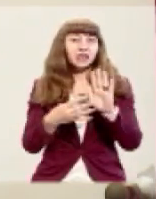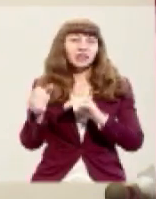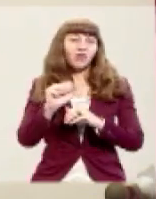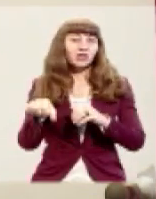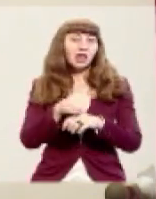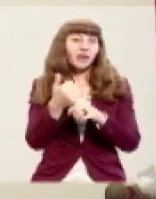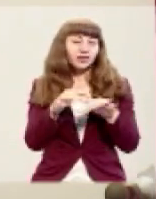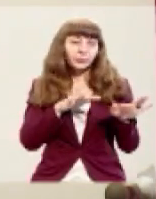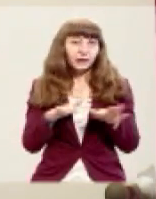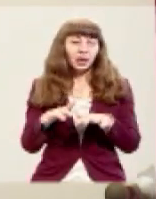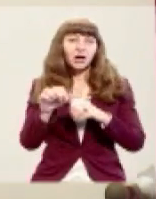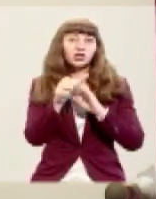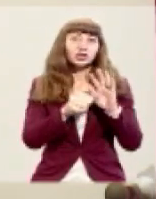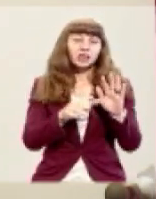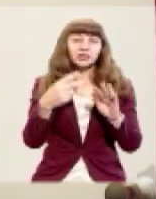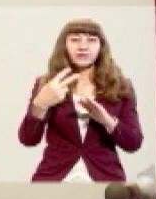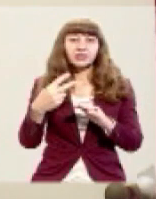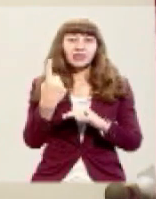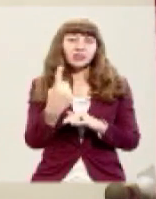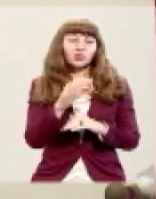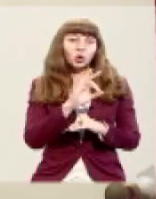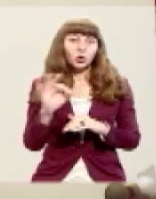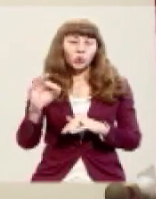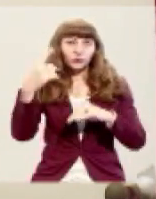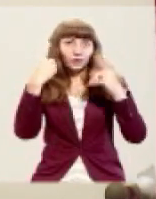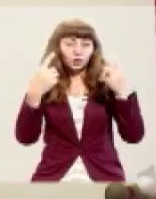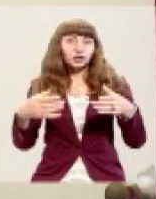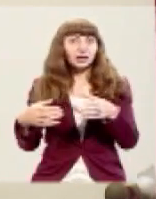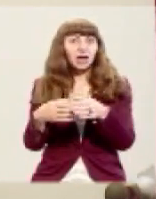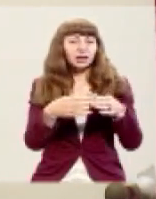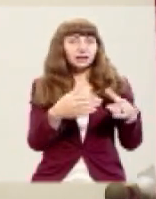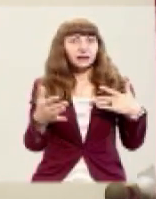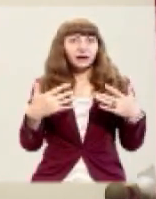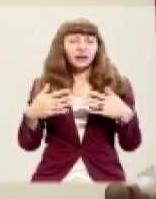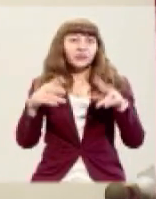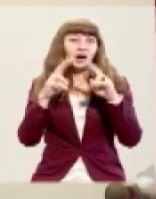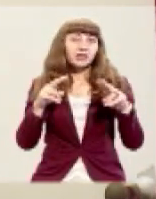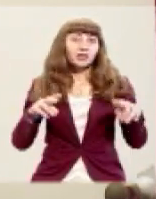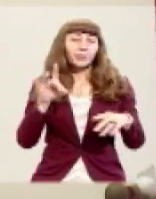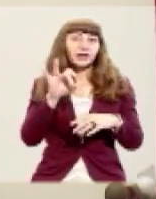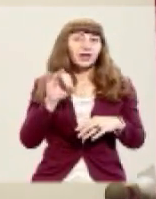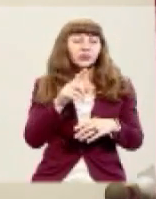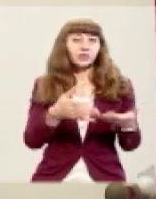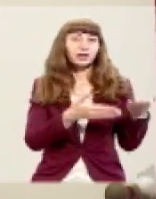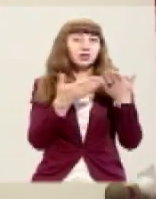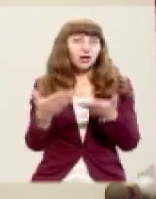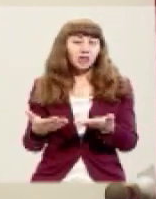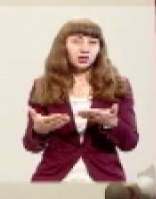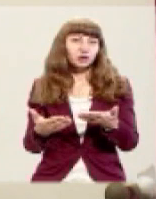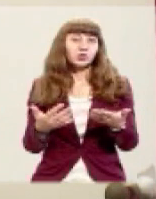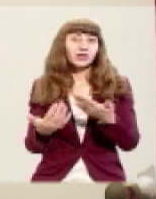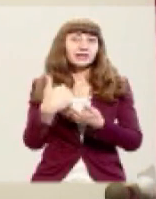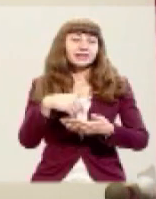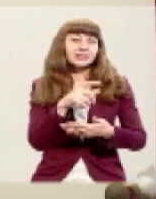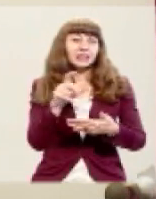шаралар 18-19 тамызда өтеді. 16 тамыз күні сағат 21:00-де Мирас мәдениет сарайының шығармашылық ұжымдары қостанайлықтар мен